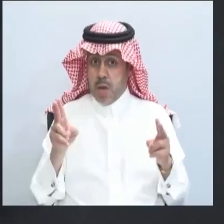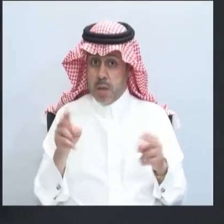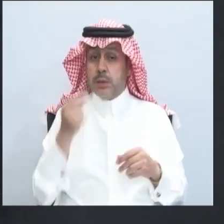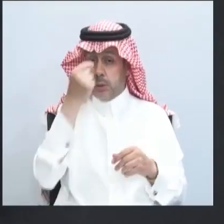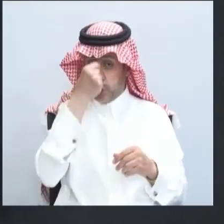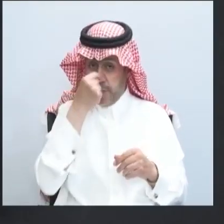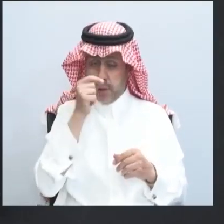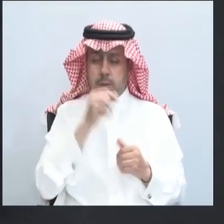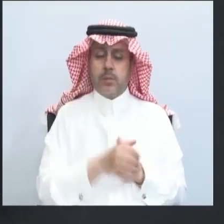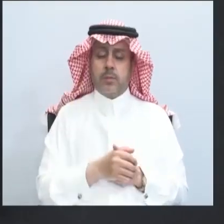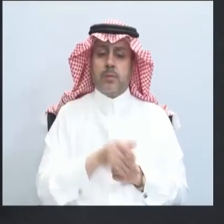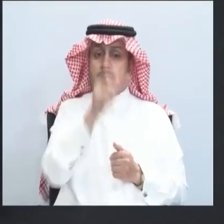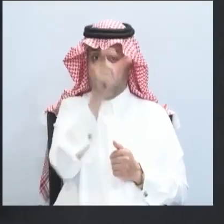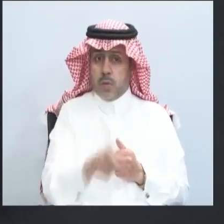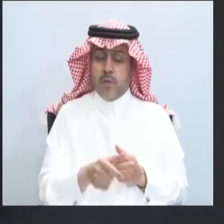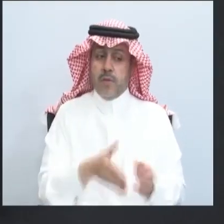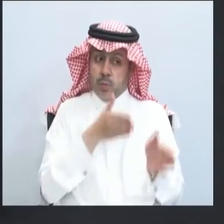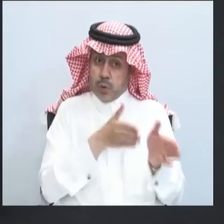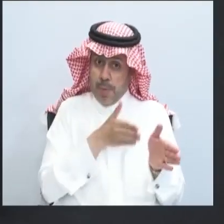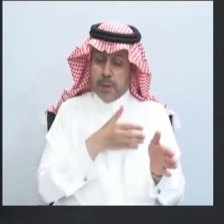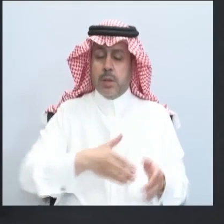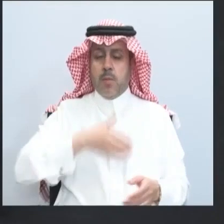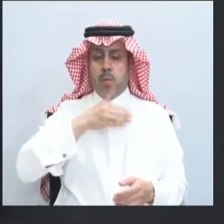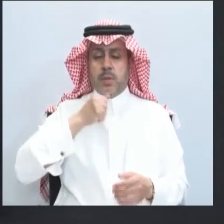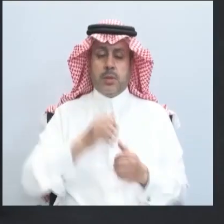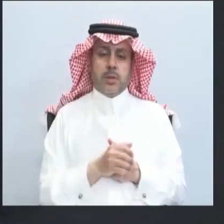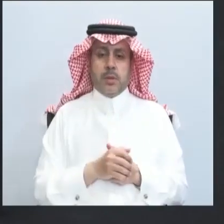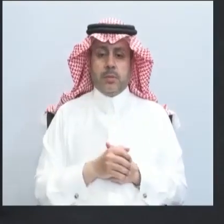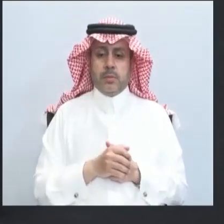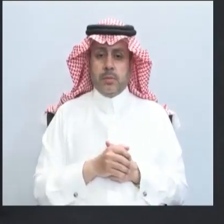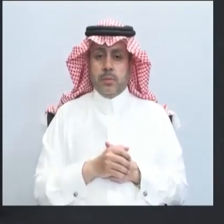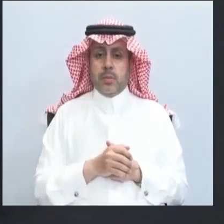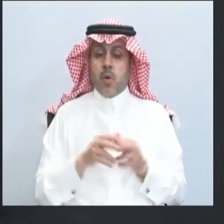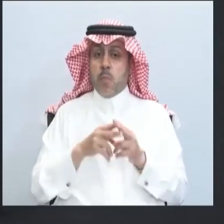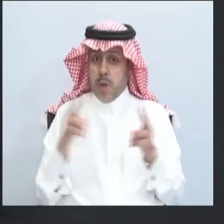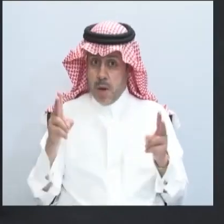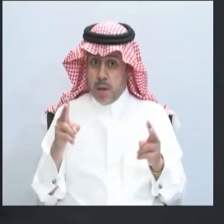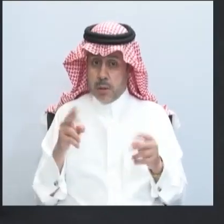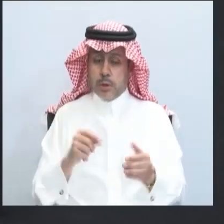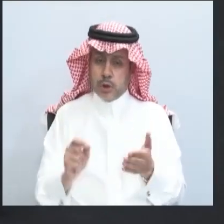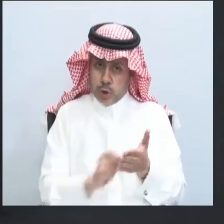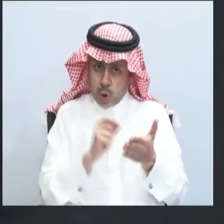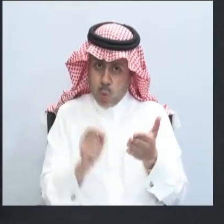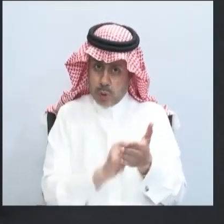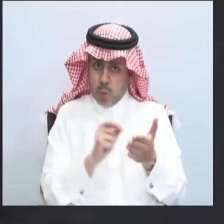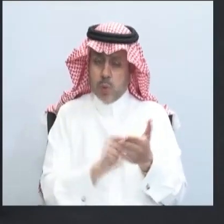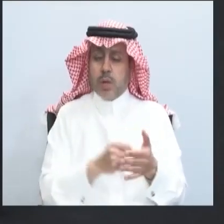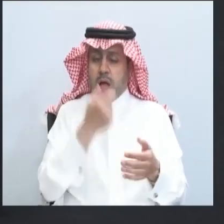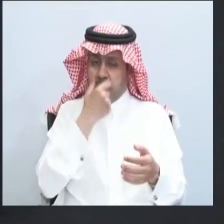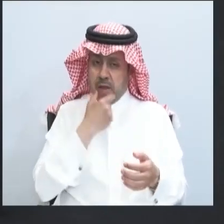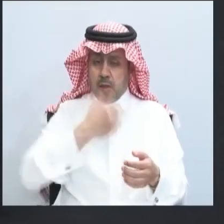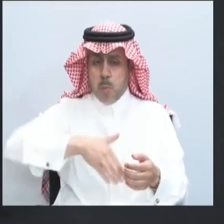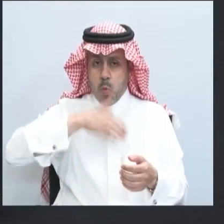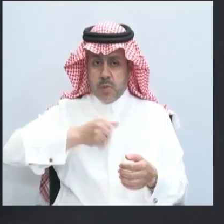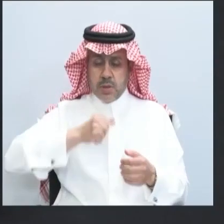صفاته في متابعه النبي صلى الله عليه وسلم وذكرنا انه دون حديث رسول